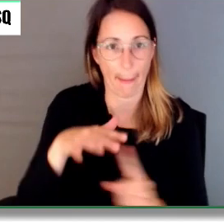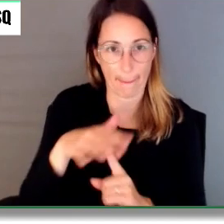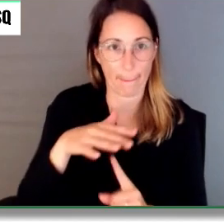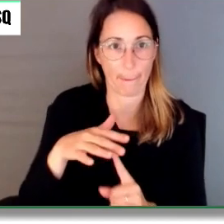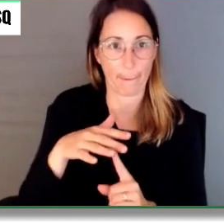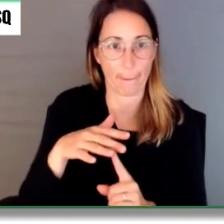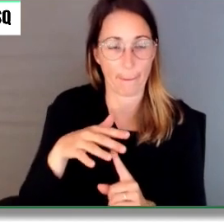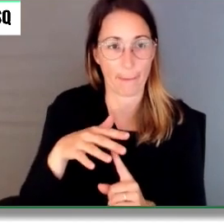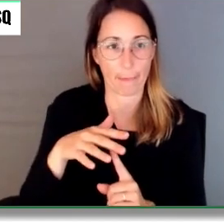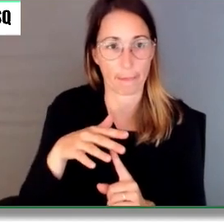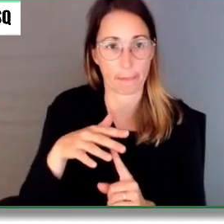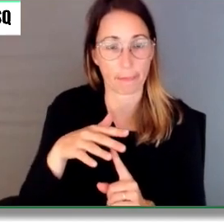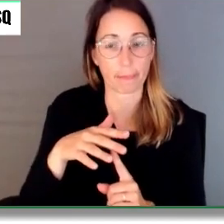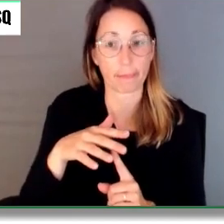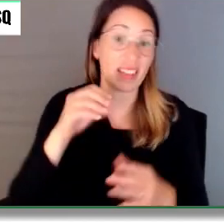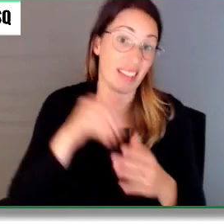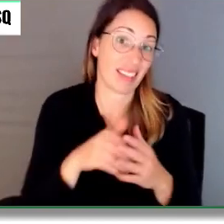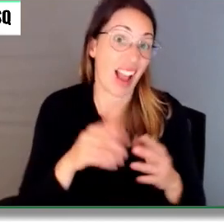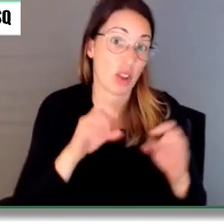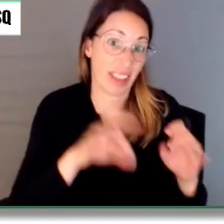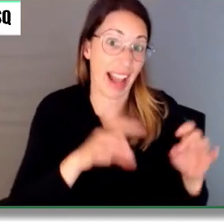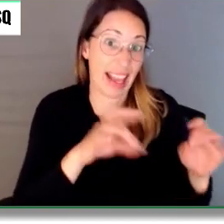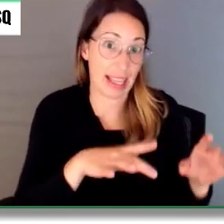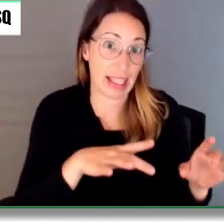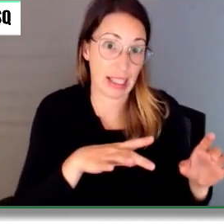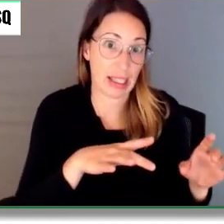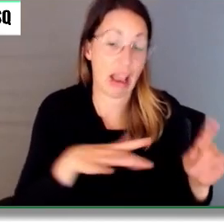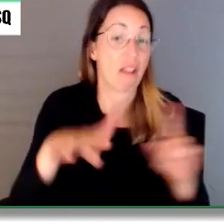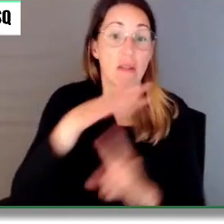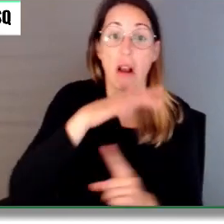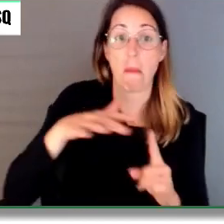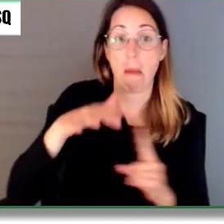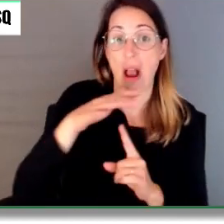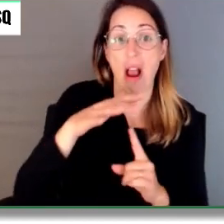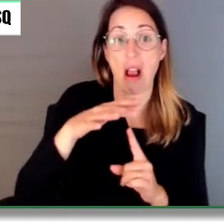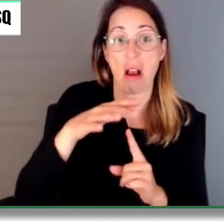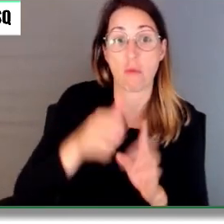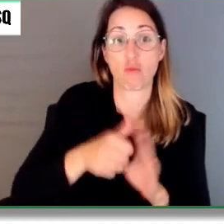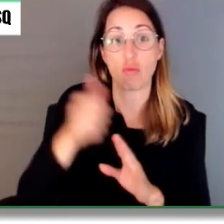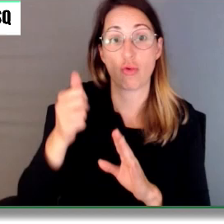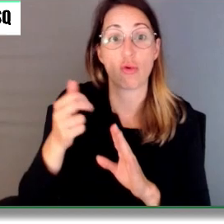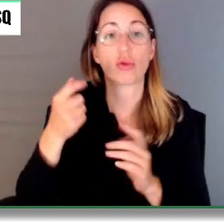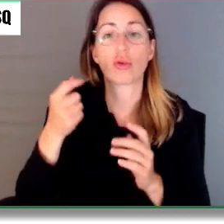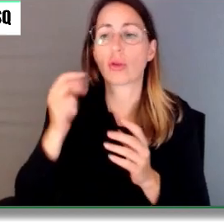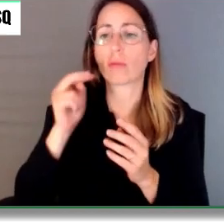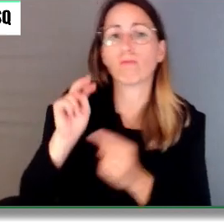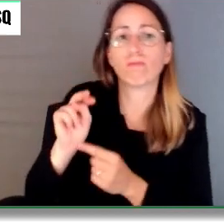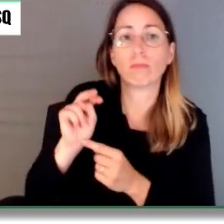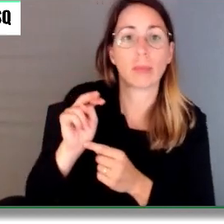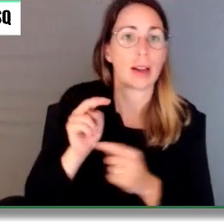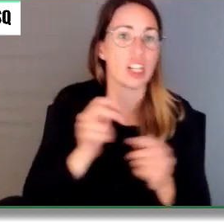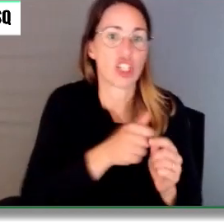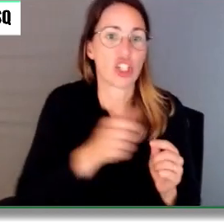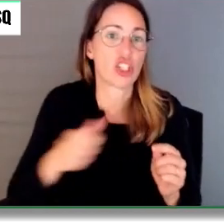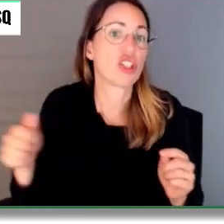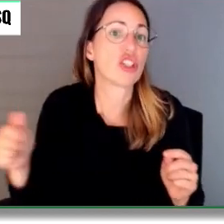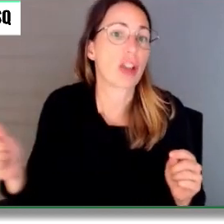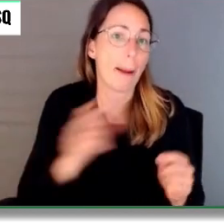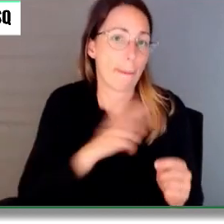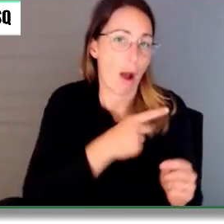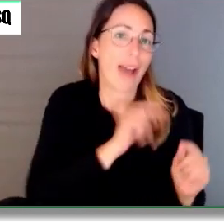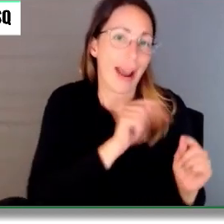Australie est surtout réglé par les États. Cela ressemble beaucoup à vos provinces